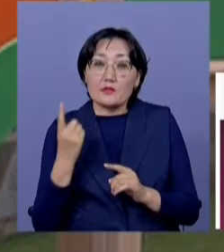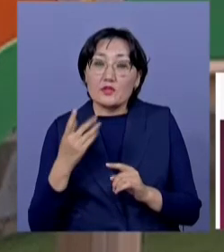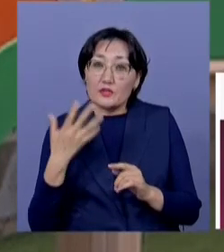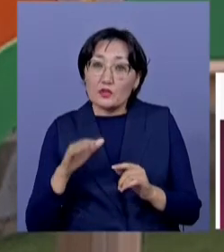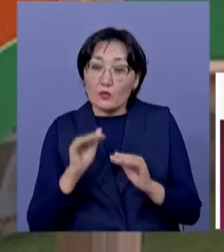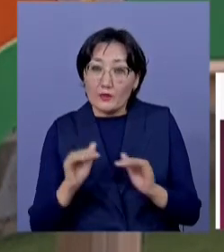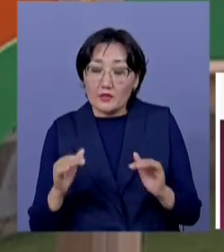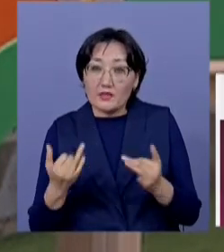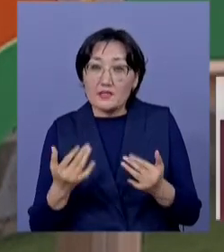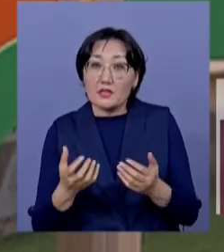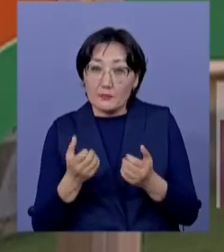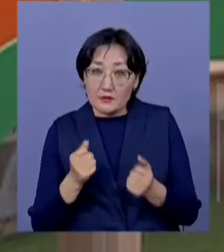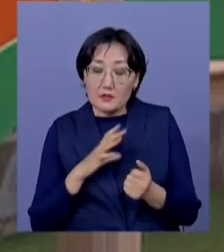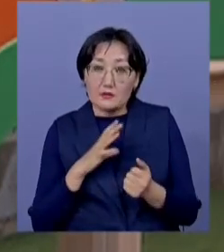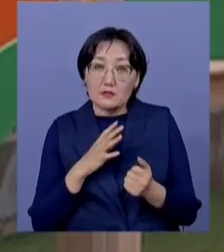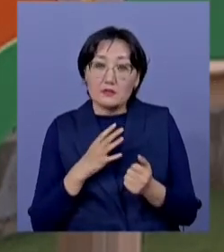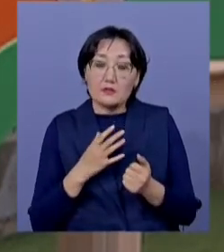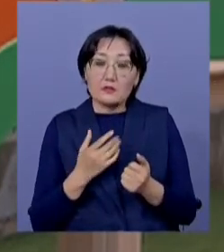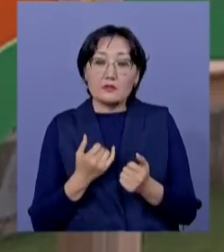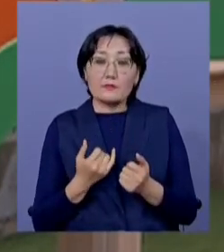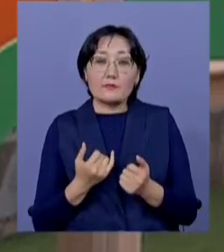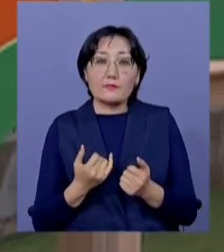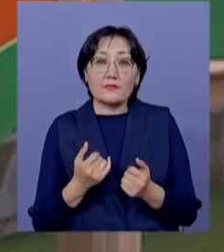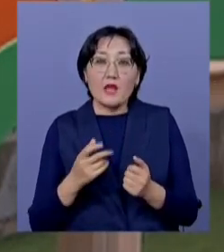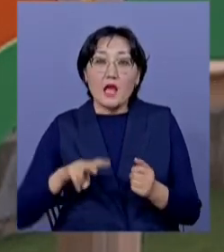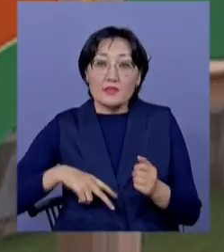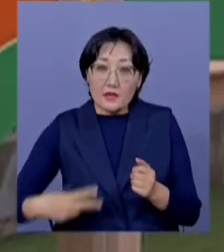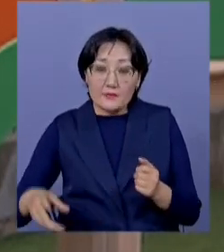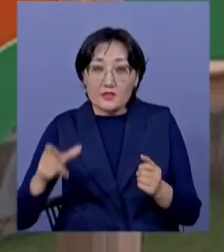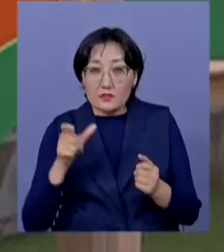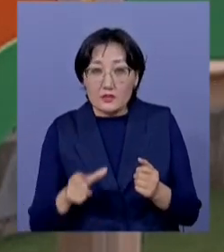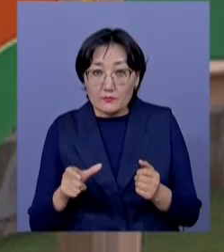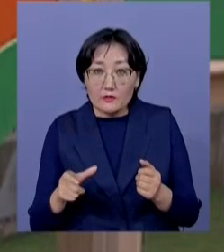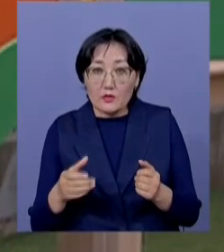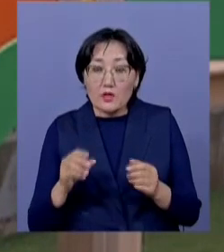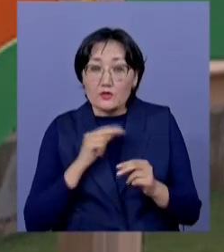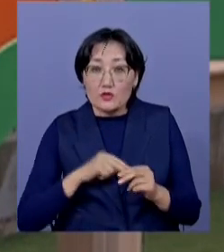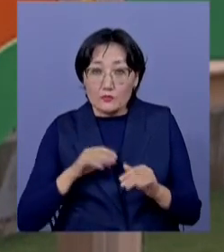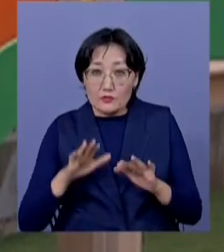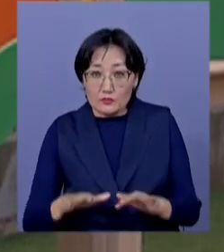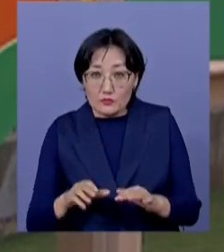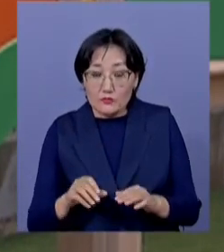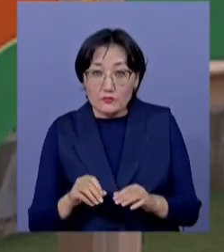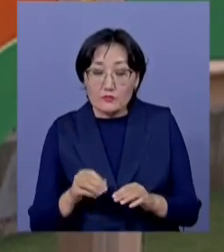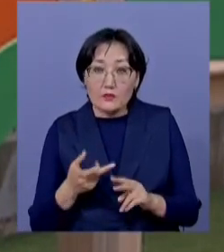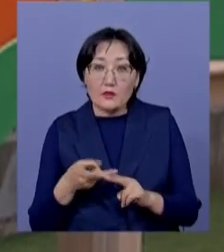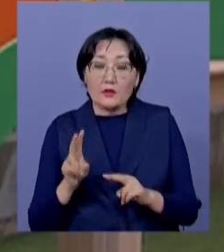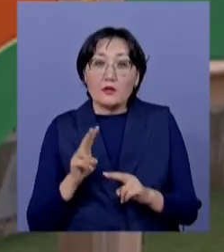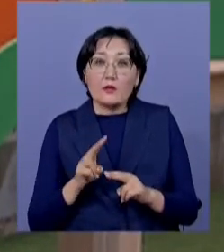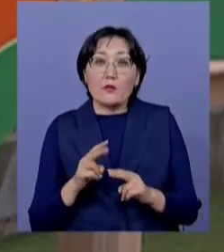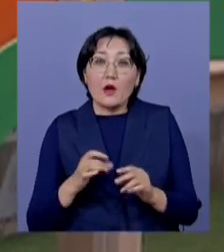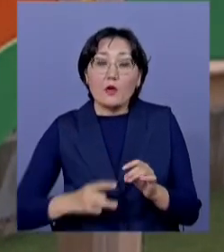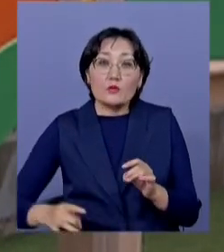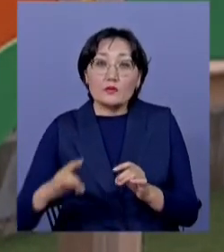бала қазір алынған, 10 жаңа тәрбиешілермен жұмыс орын қамтамасылып етіп отыр. Енді